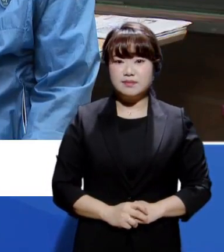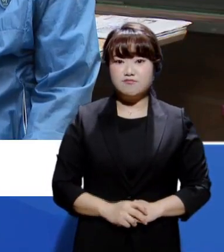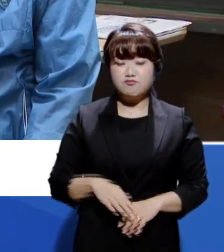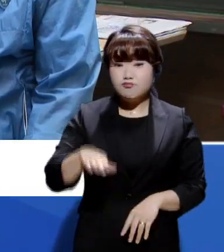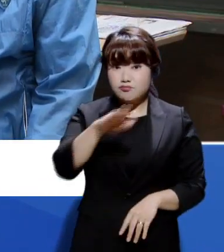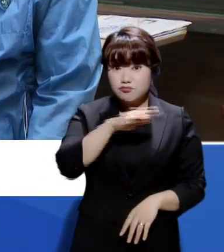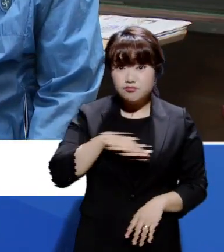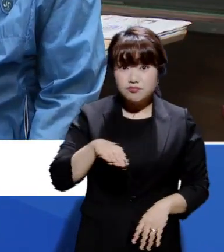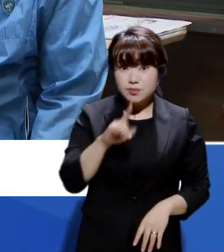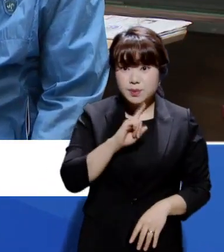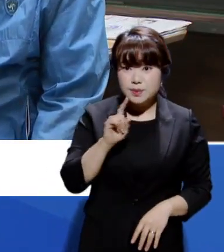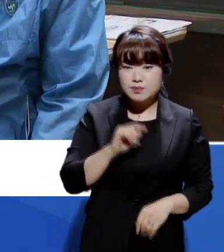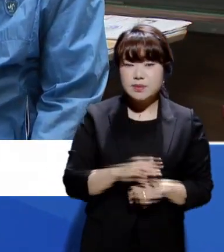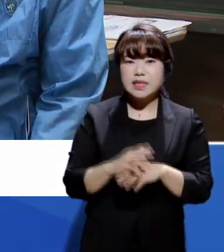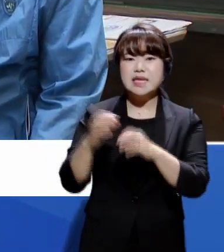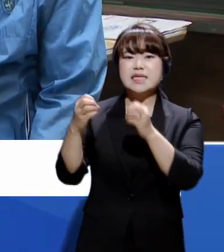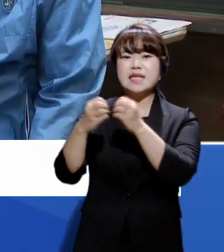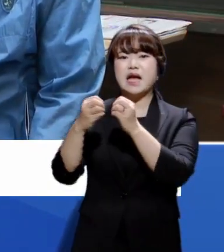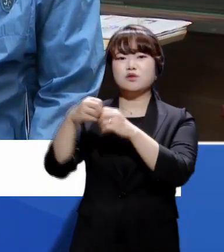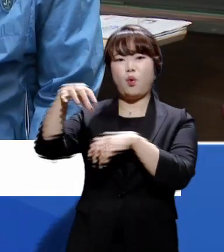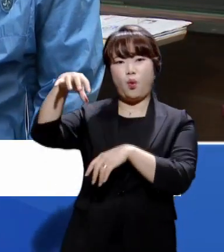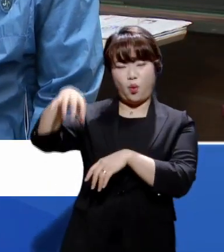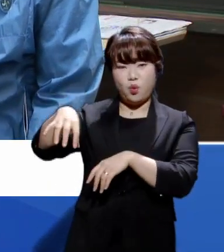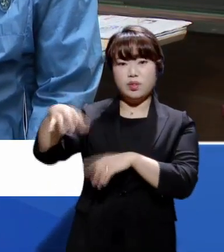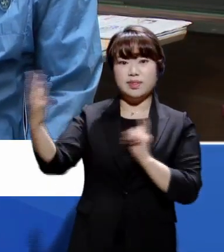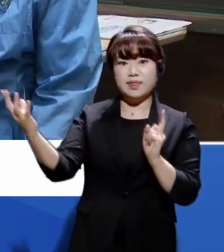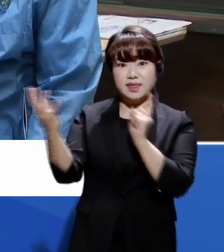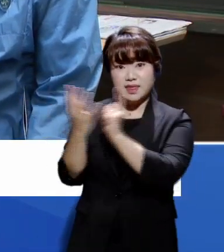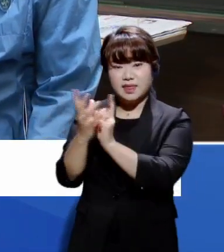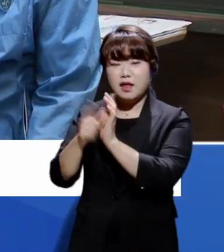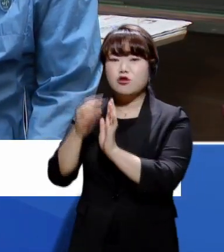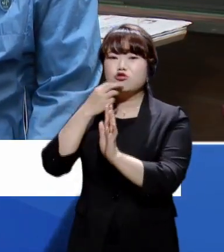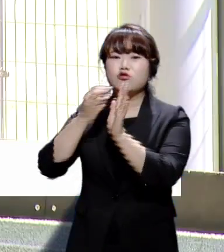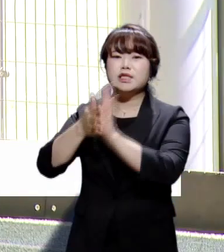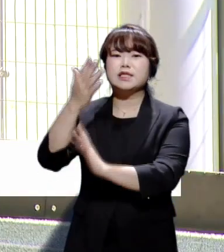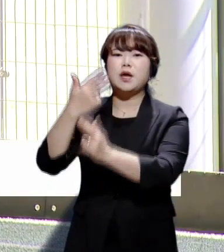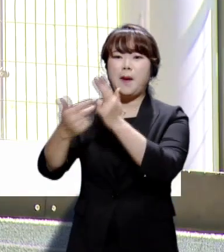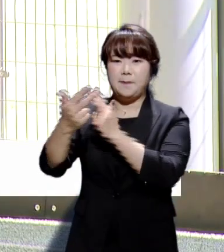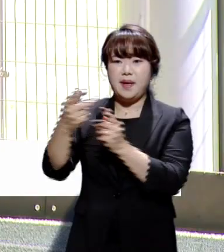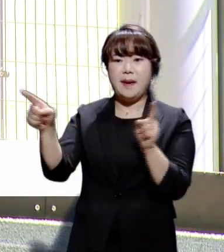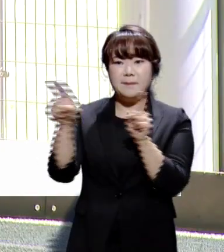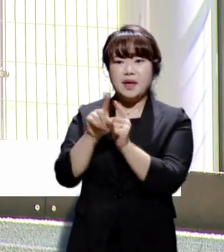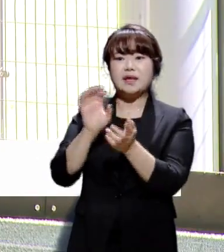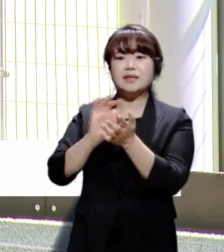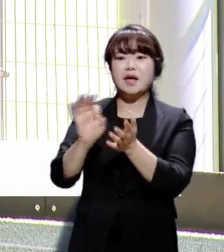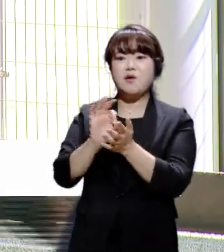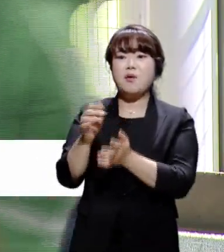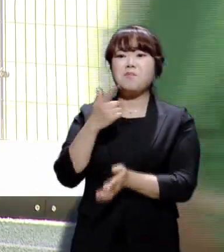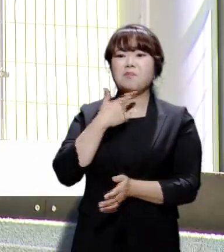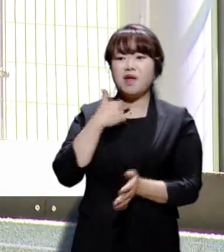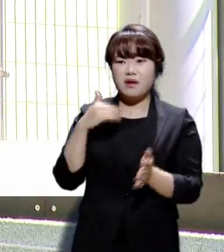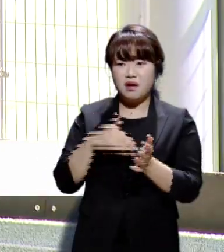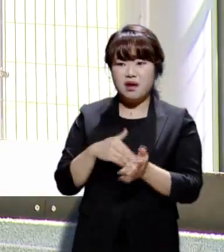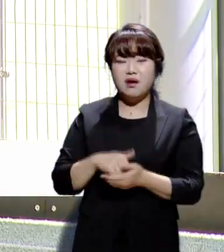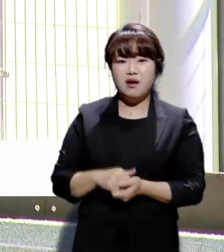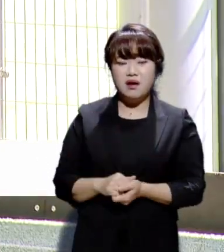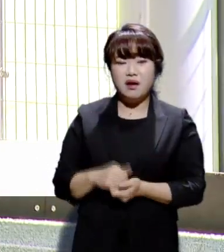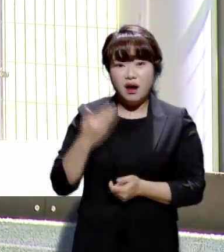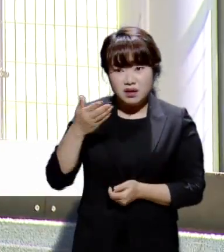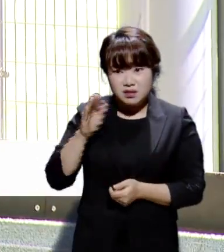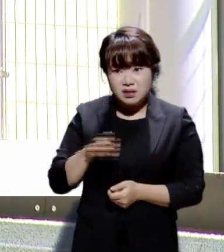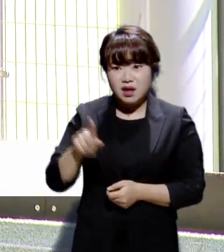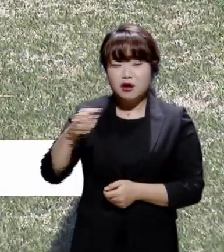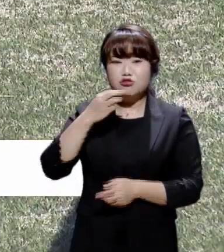저희는 창동에 있을 때 서울시 협회하고 같이 구장을 사용했는데 그거는